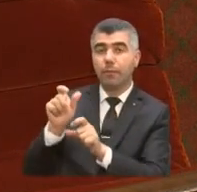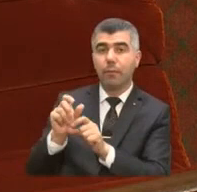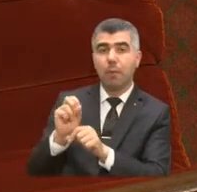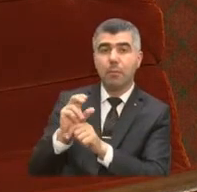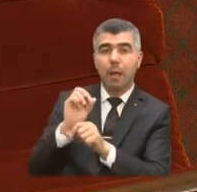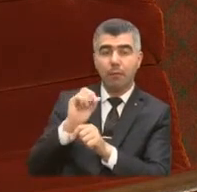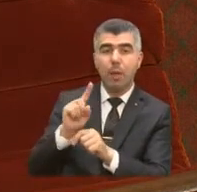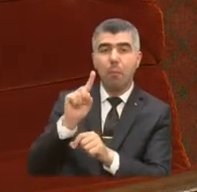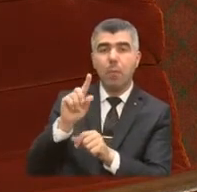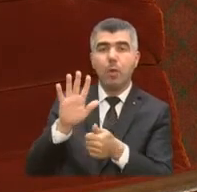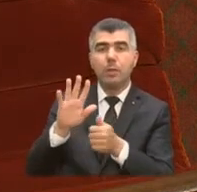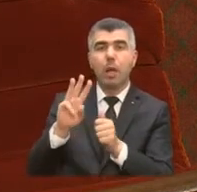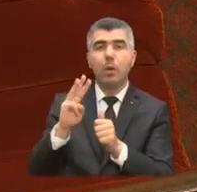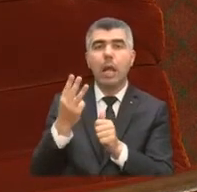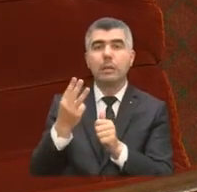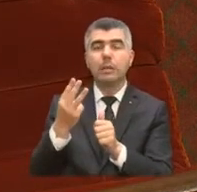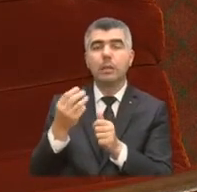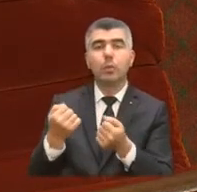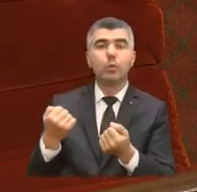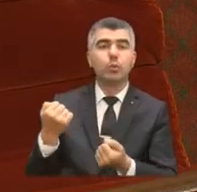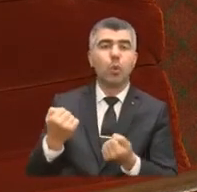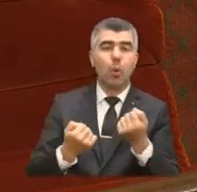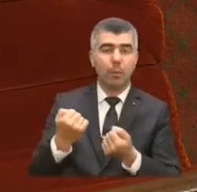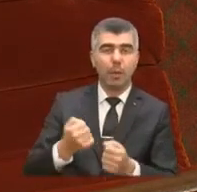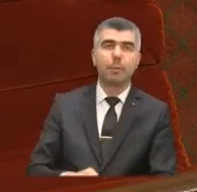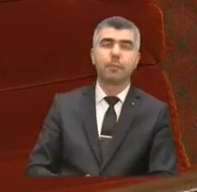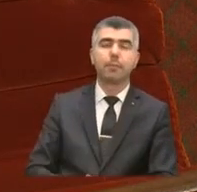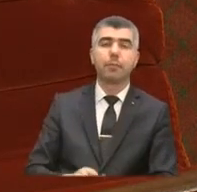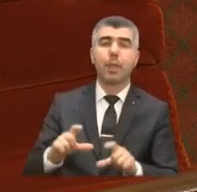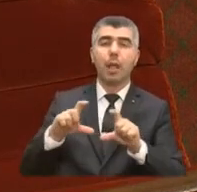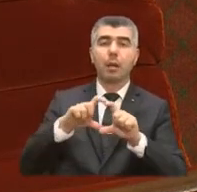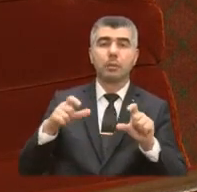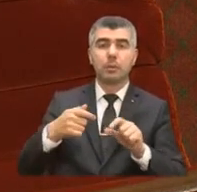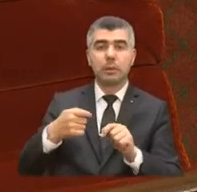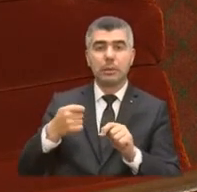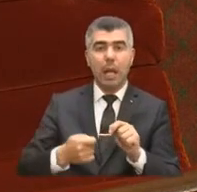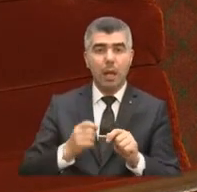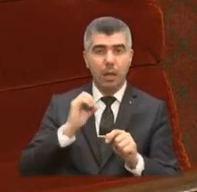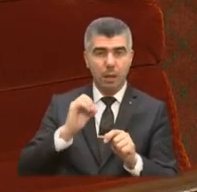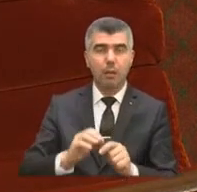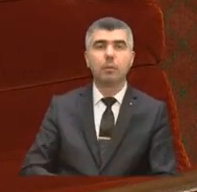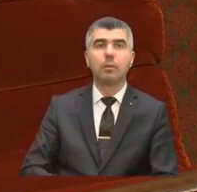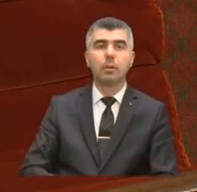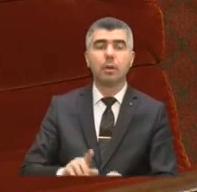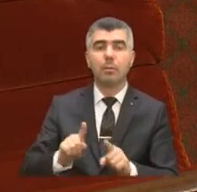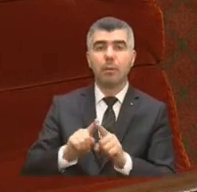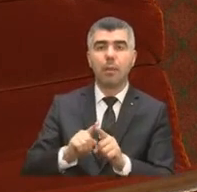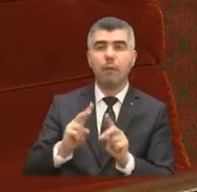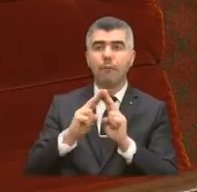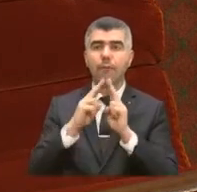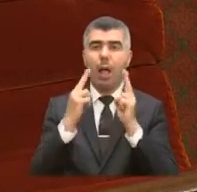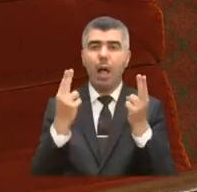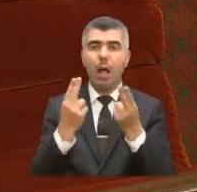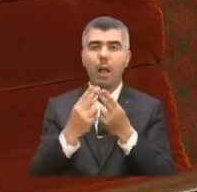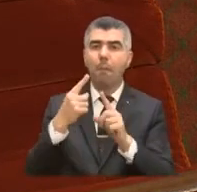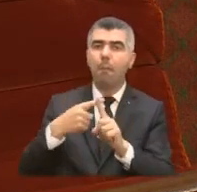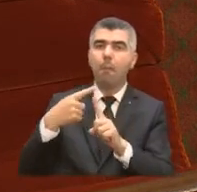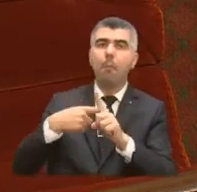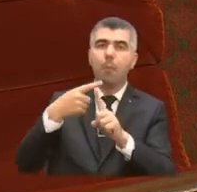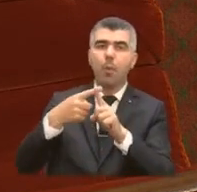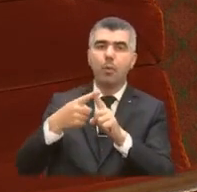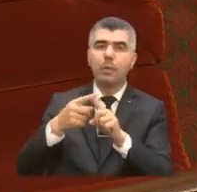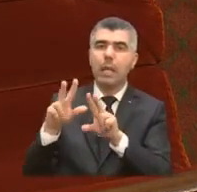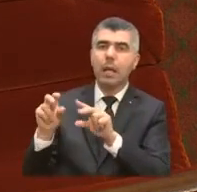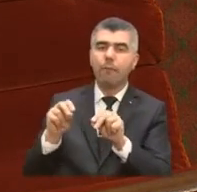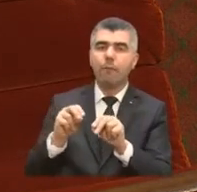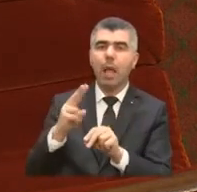الف عربه كل اسبوع. فيما يخص اسعار التذاكر، كيف تتعرفوا عرفت اسعار النقل على المستوى العالمي ارتفاع مهم مقارنه مع